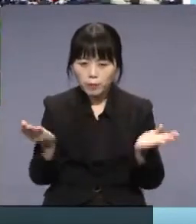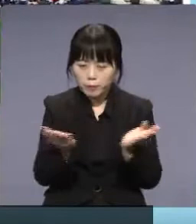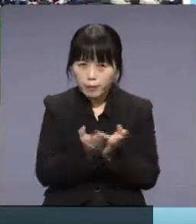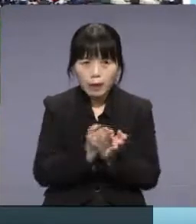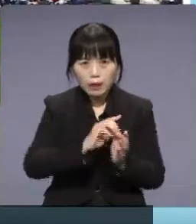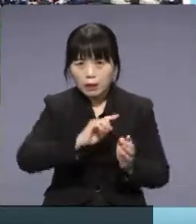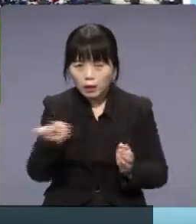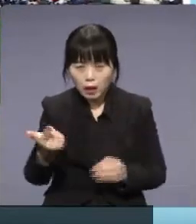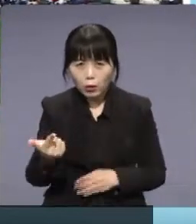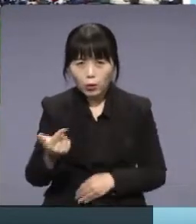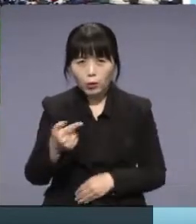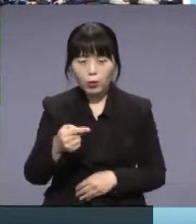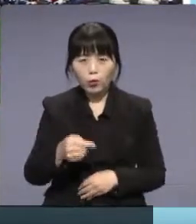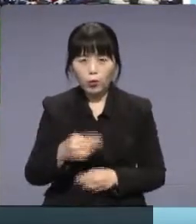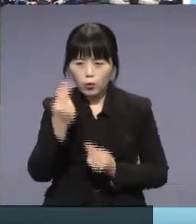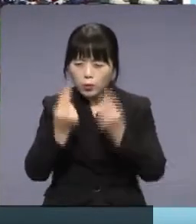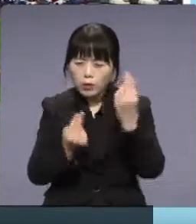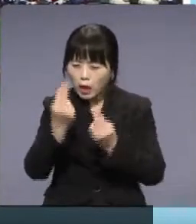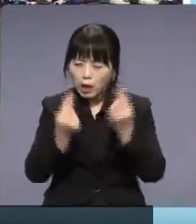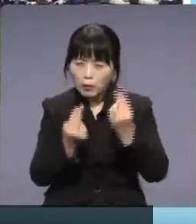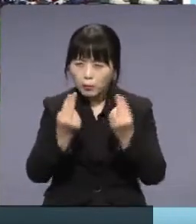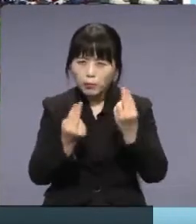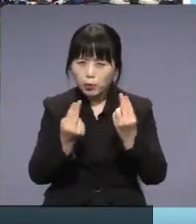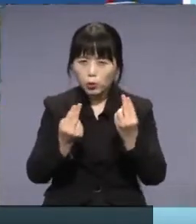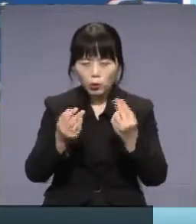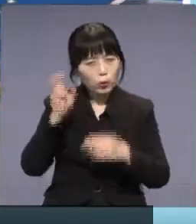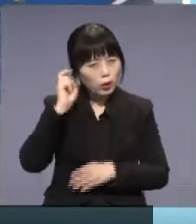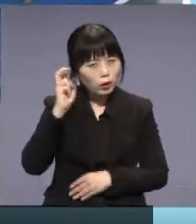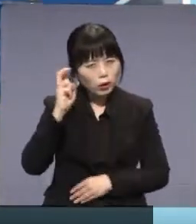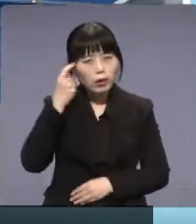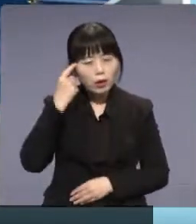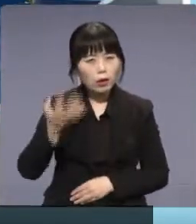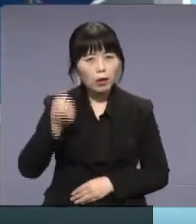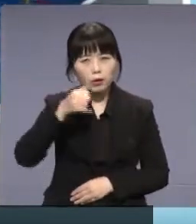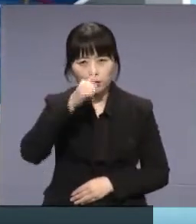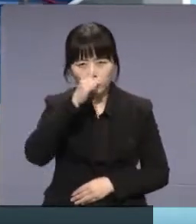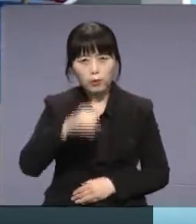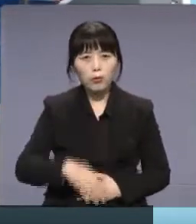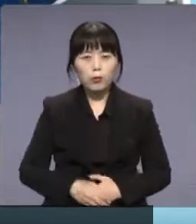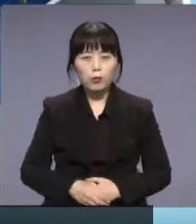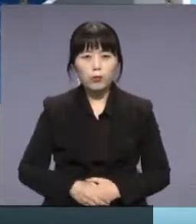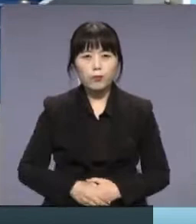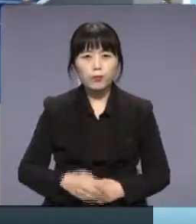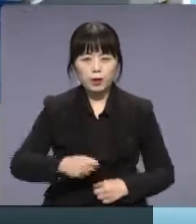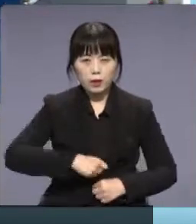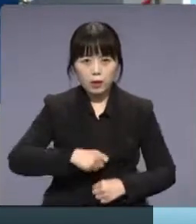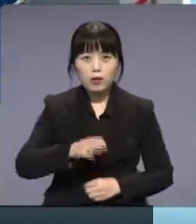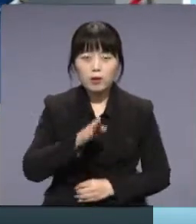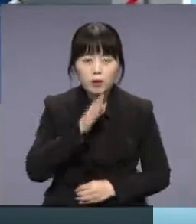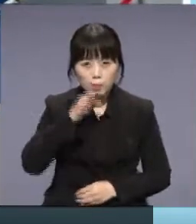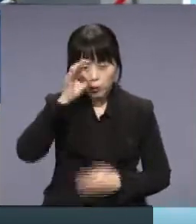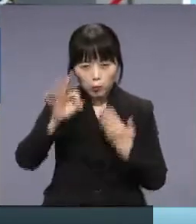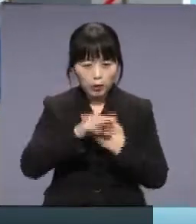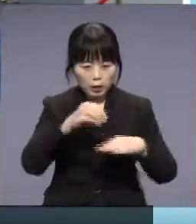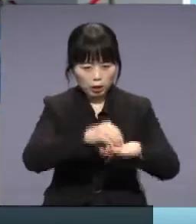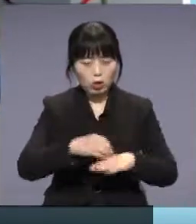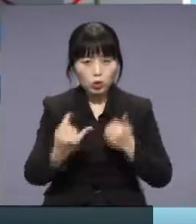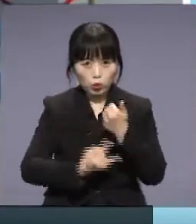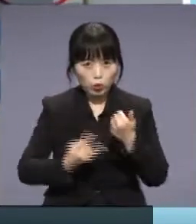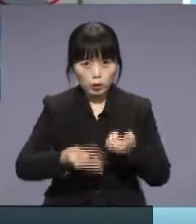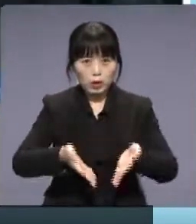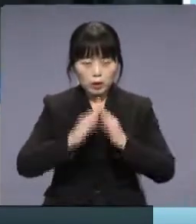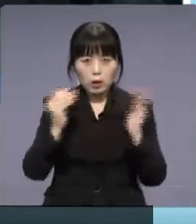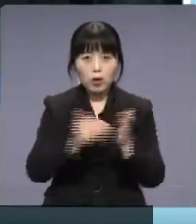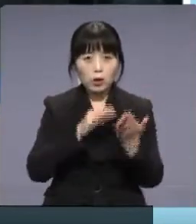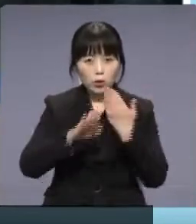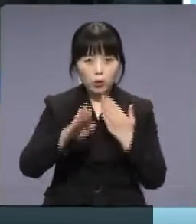이런 이제 쪽으로 이렇게 대비시키려고 했던 게 아닌가라는 생각이 좀 있었습니다. 예. 그리고 실제로 이제 인수위가 들어선 이후에도 과학기술